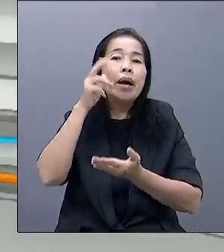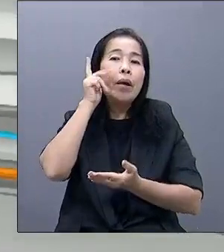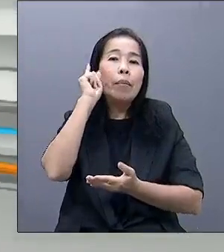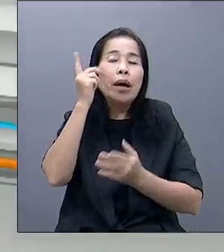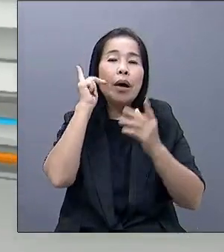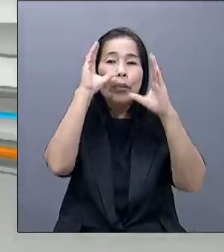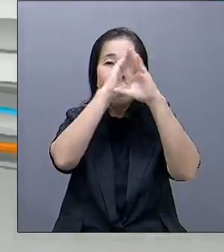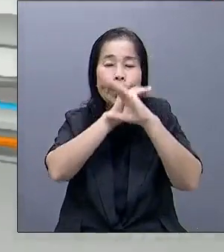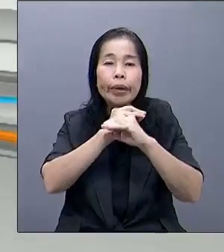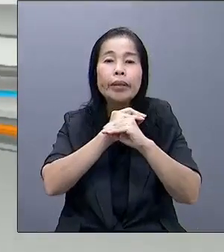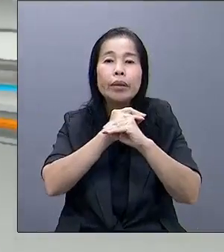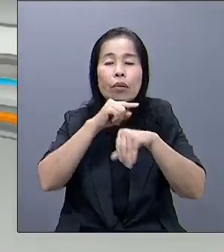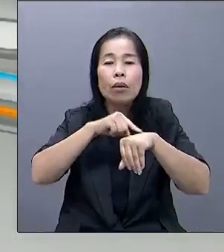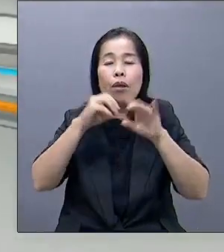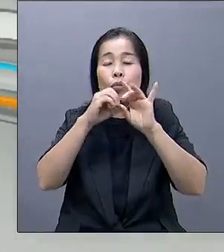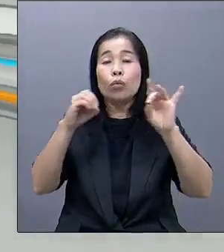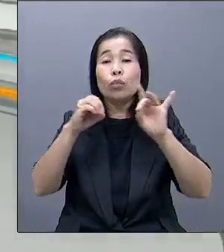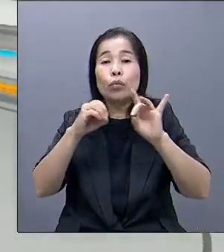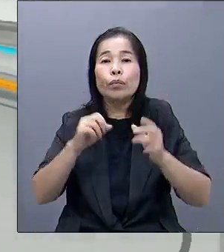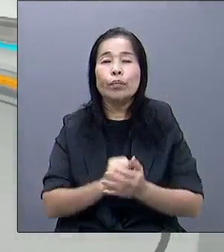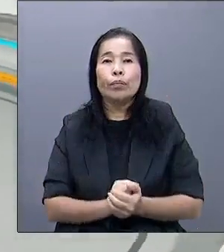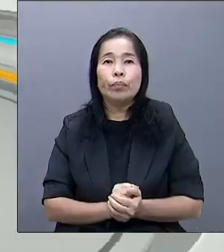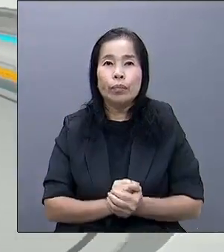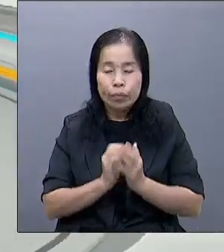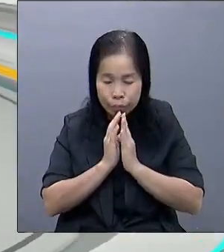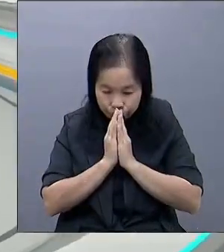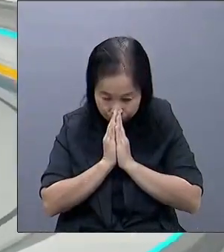่ในช่วงขาวข้ามมติใหม่เวลากอน 2 ทุ่มสวสดีค่ะ